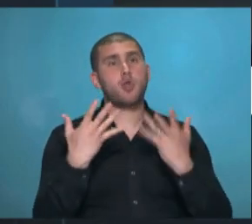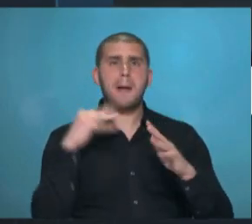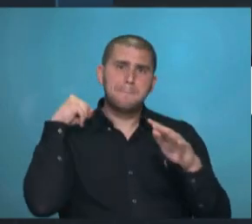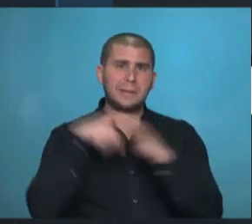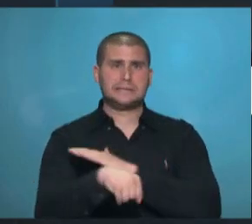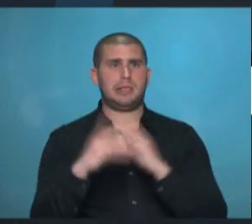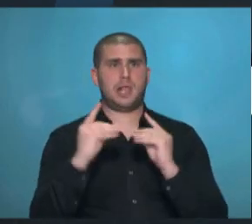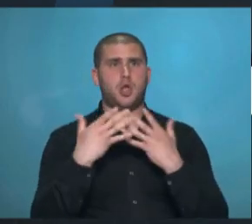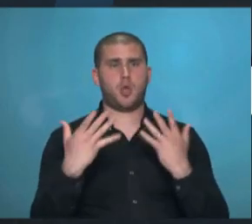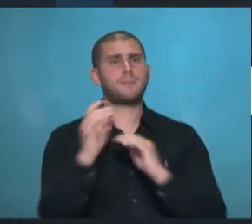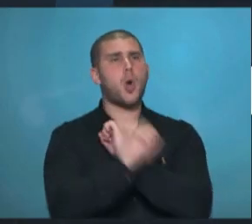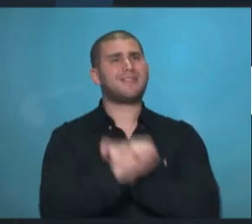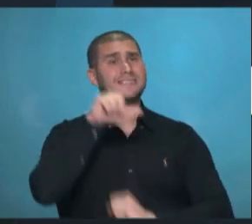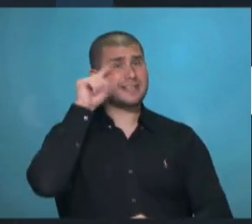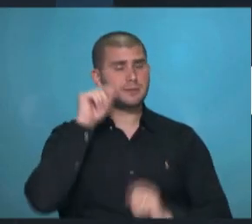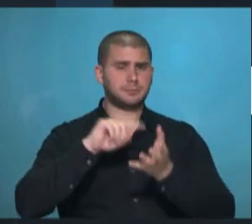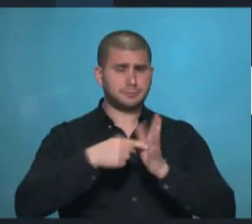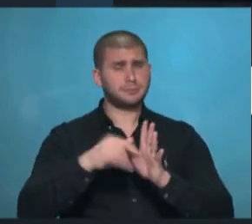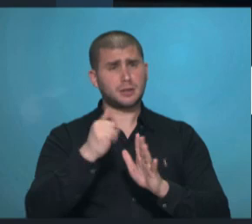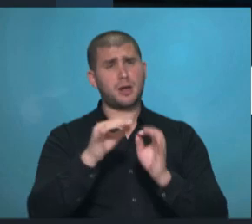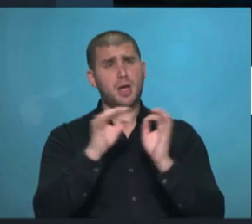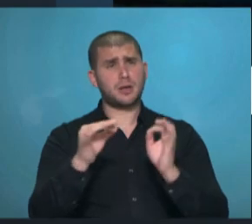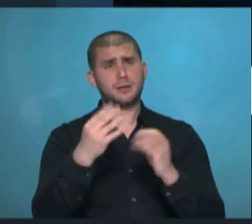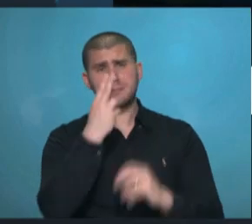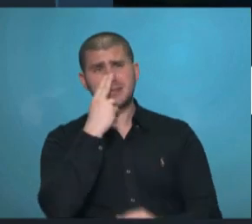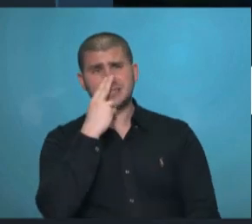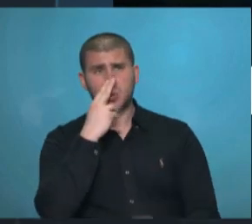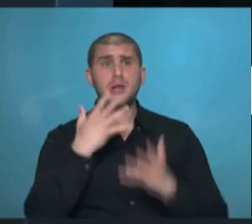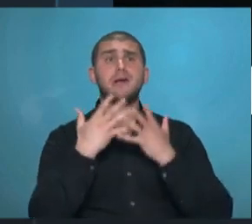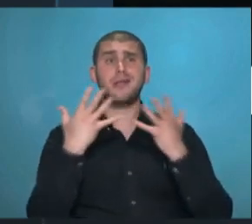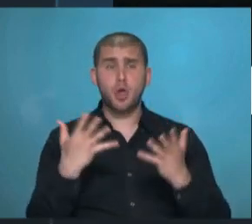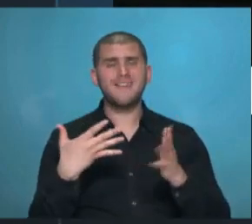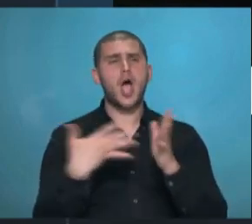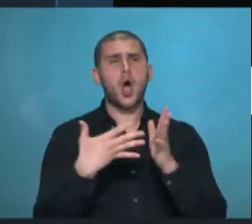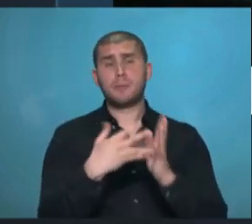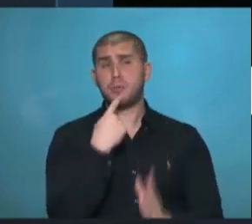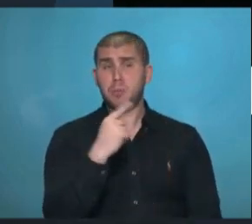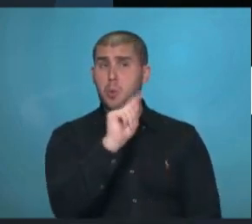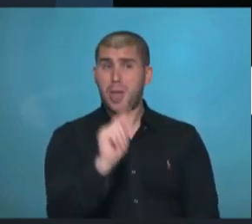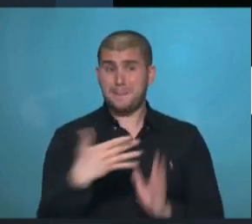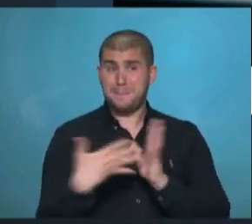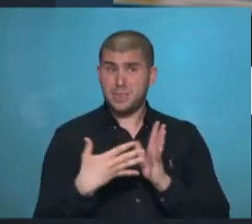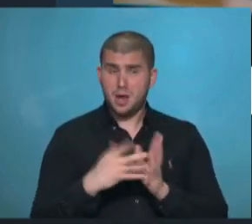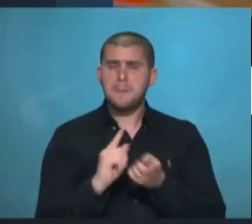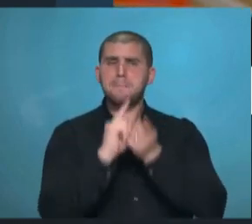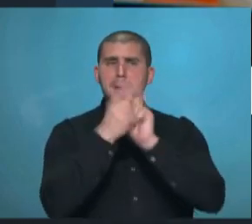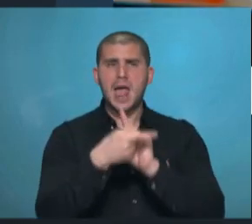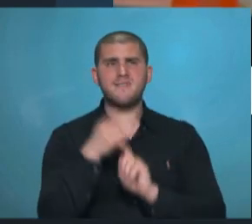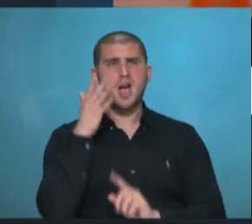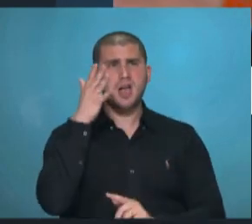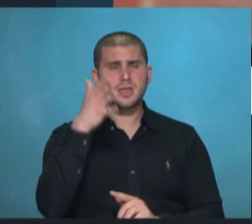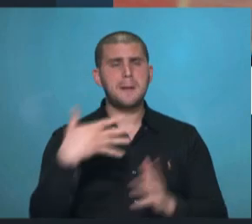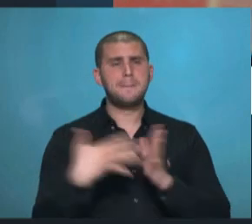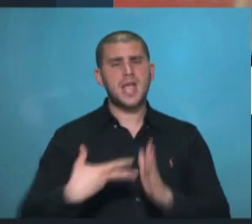הדרך באוניברסיטת תל אביב מתכוונים להתחיל בניסוי הרבה יותר גדול, והחוקרים בהחלט אומרים שייתכן והבדיקה הזאת תחליף את בדיקת מי